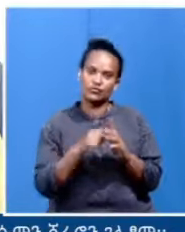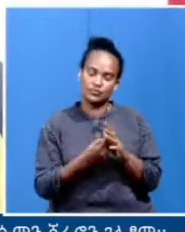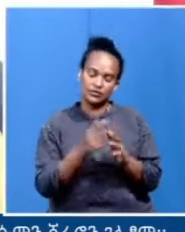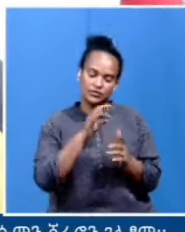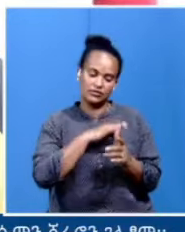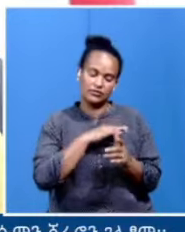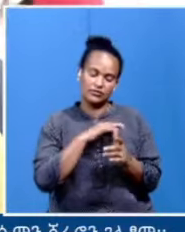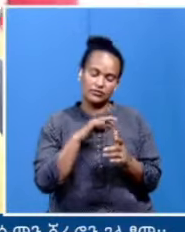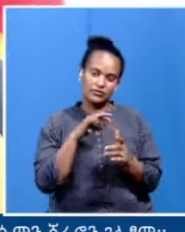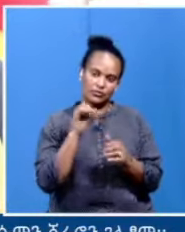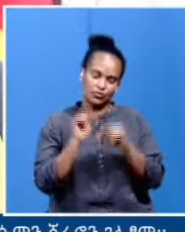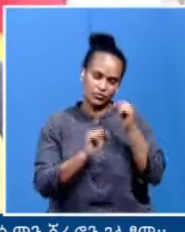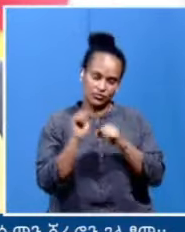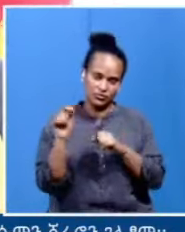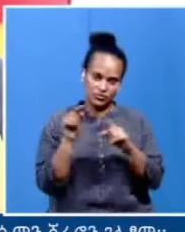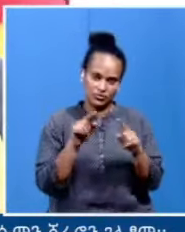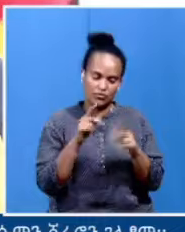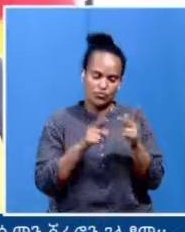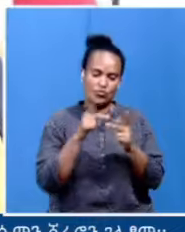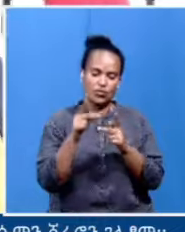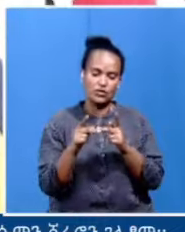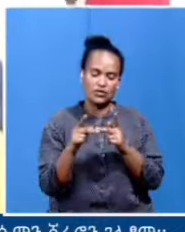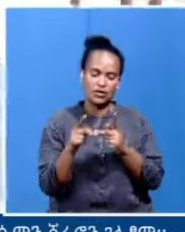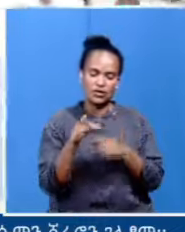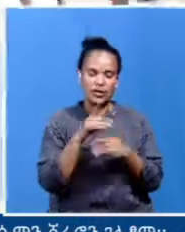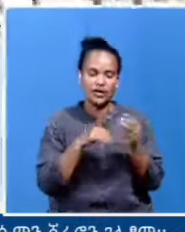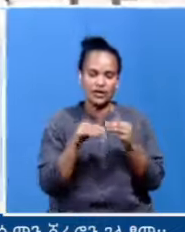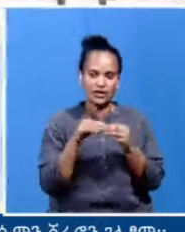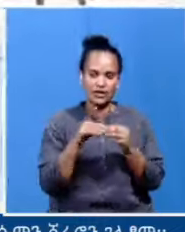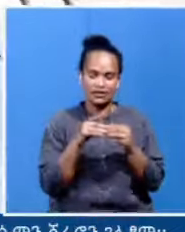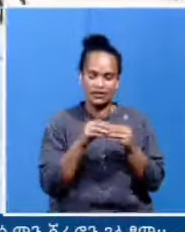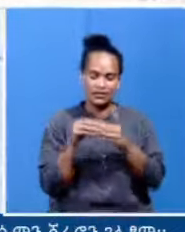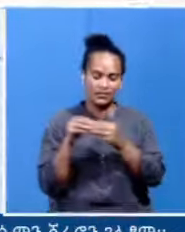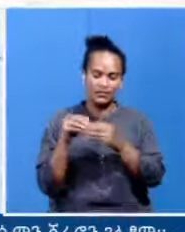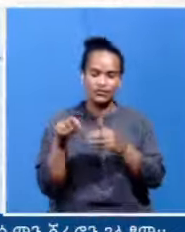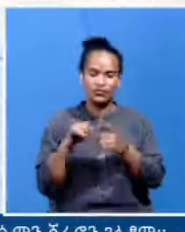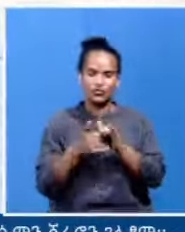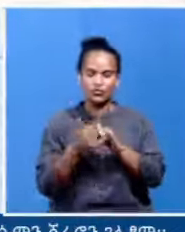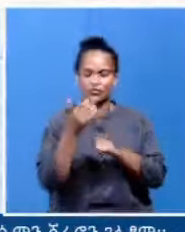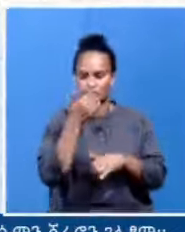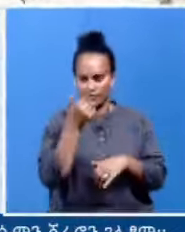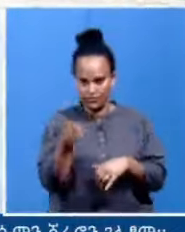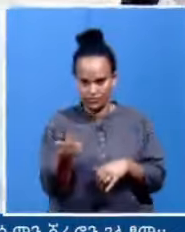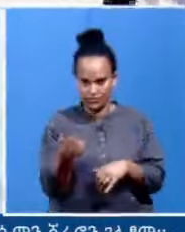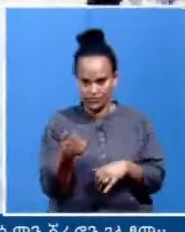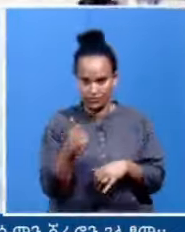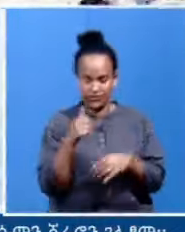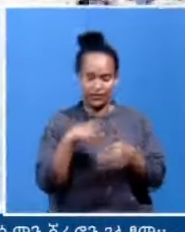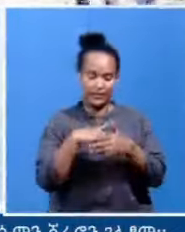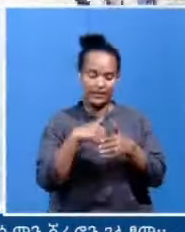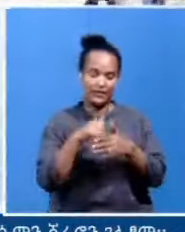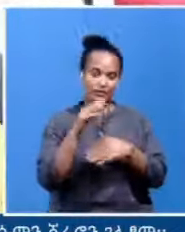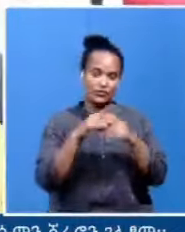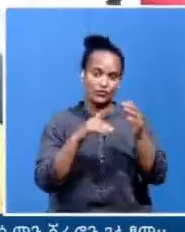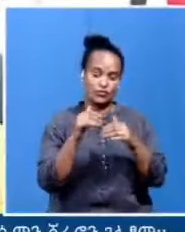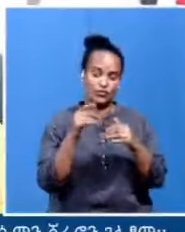ዘለት ውድድራት ከም ናይ ፕሮጀክት ተባሂሉ ብናይ ክልል ግደ ክምራሕ ከለዎ ስፖርት እዩ ዝሓሸ ከም ኢድ ኩዕሶ ኣንጻር ሓፈሻዊ